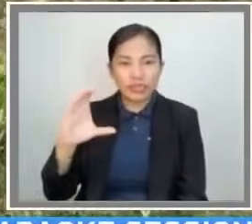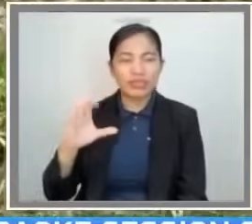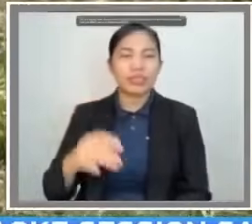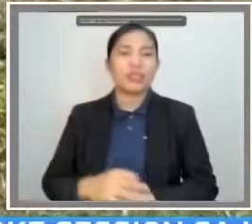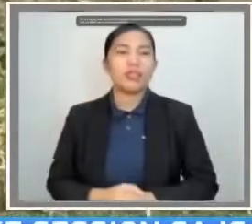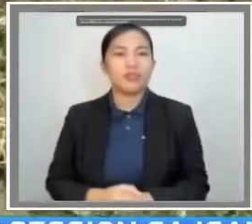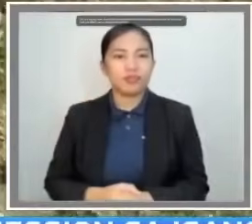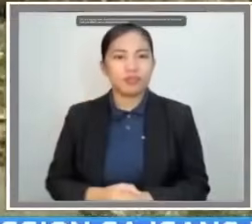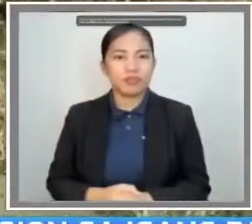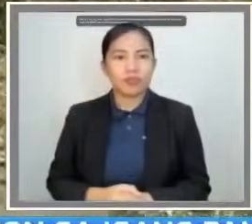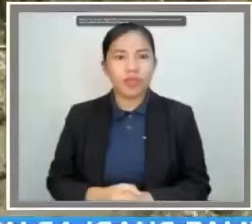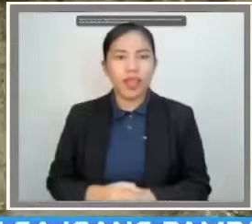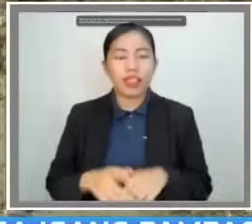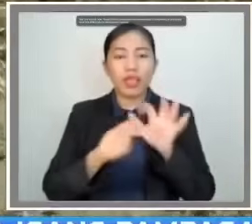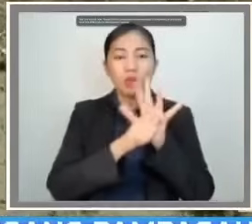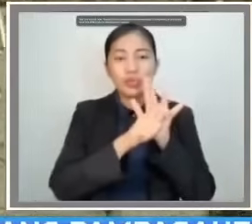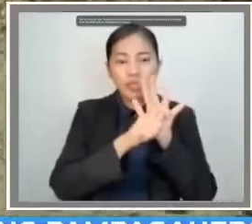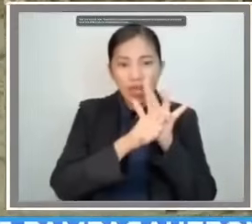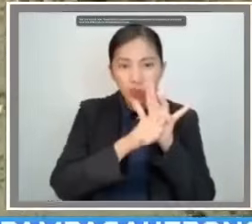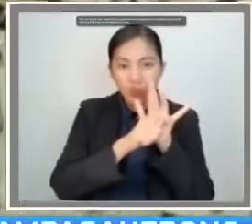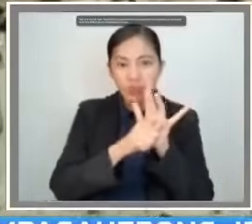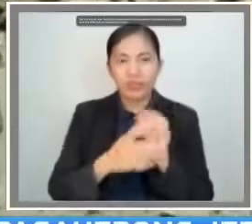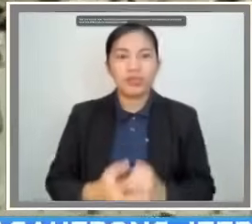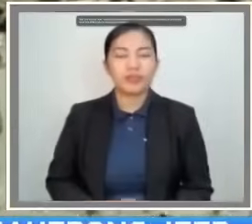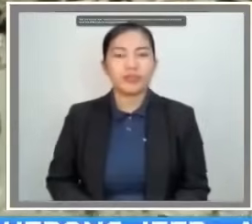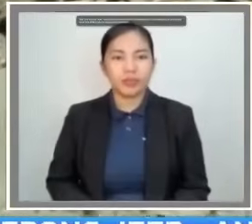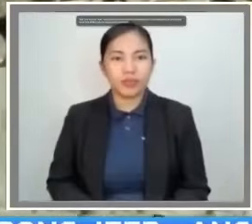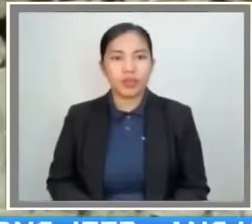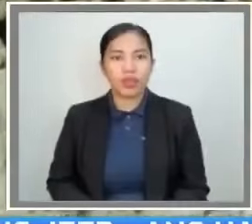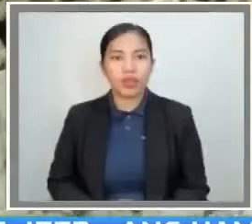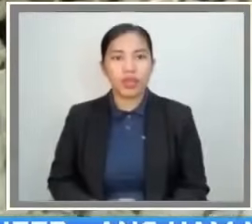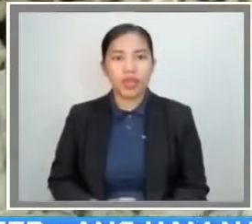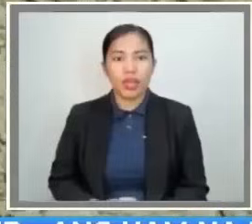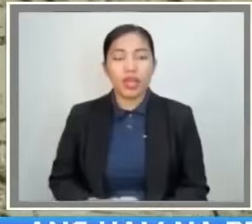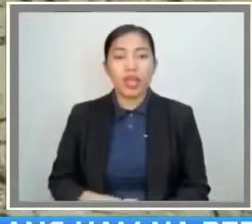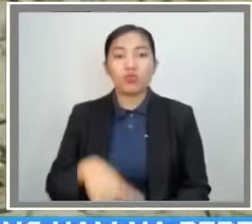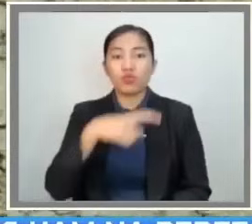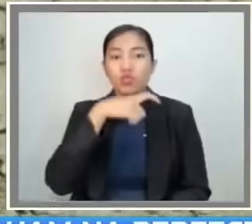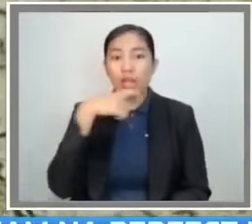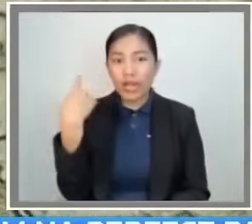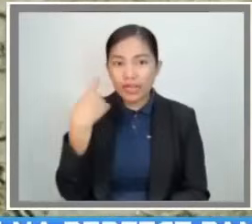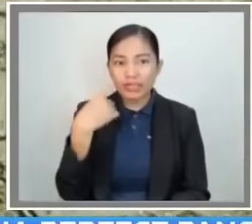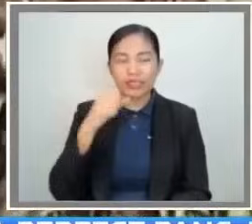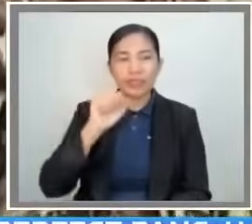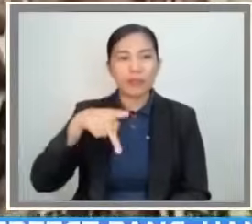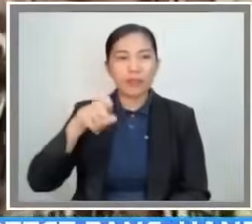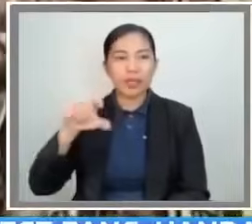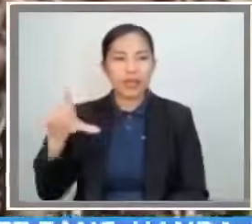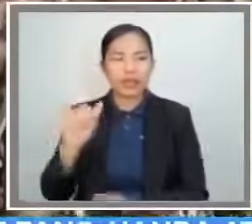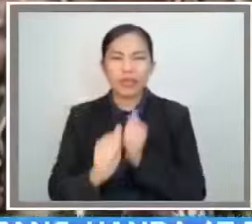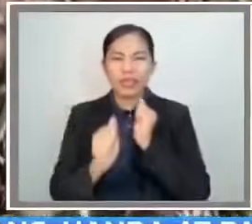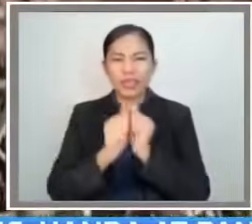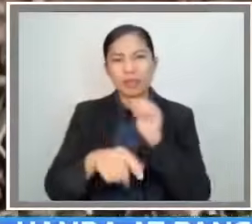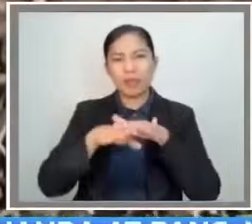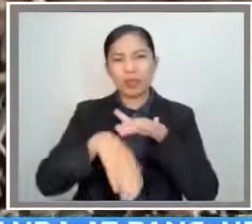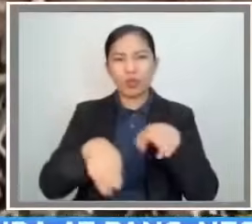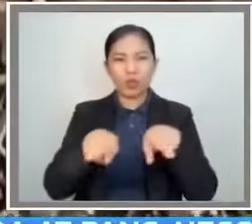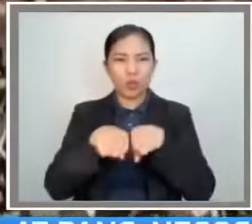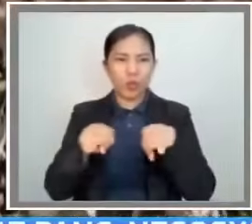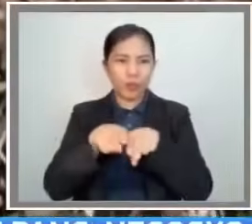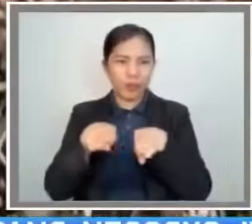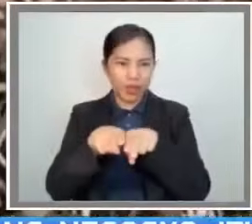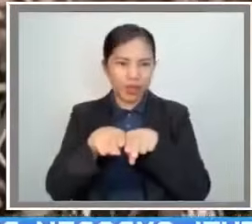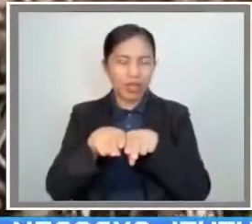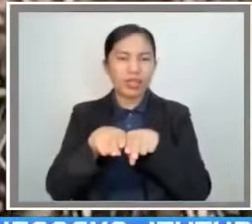tatlong magkakasunod na buwan na below normal ang rainfall condition o mula 20 hanggang 60% na mas mababa sa karaniwan